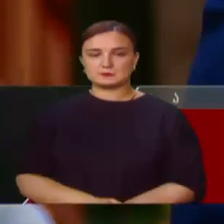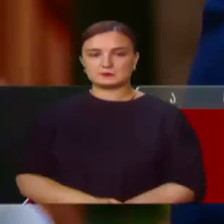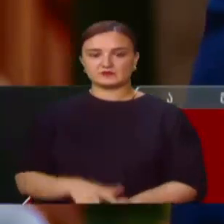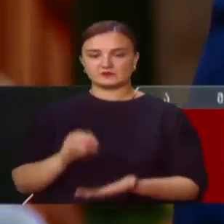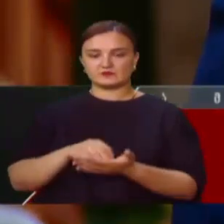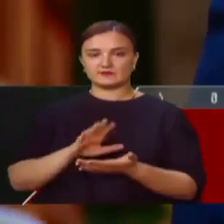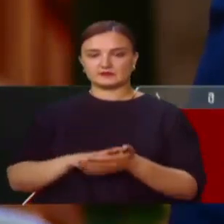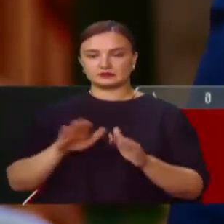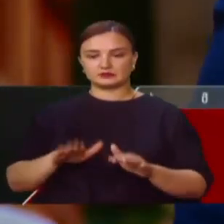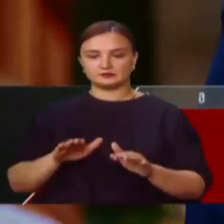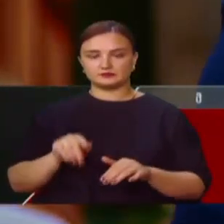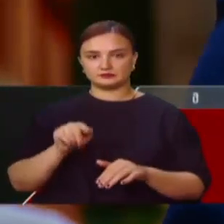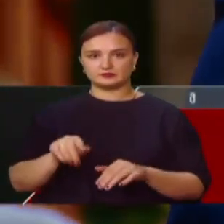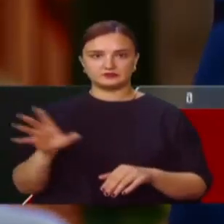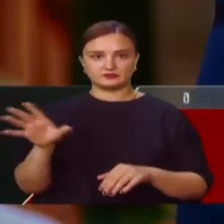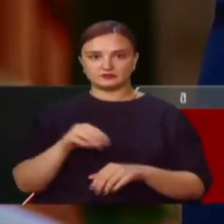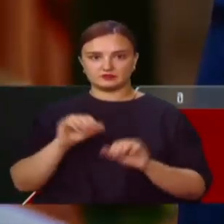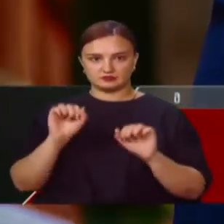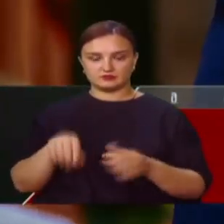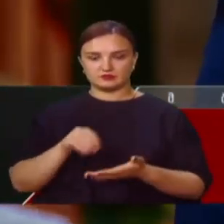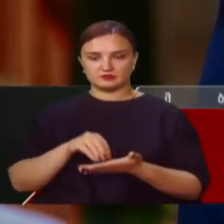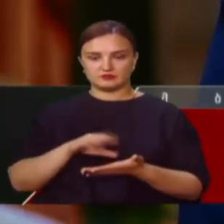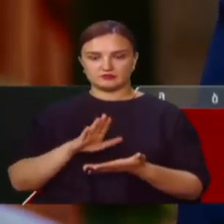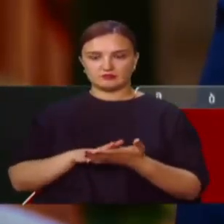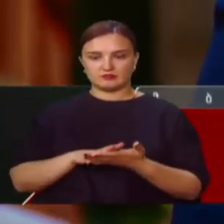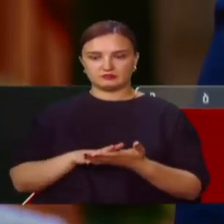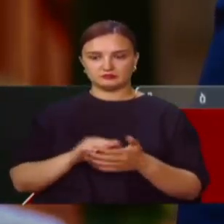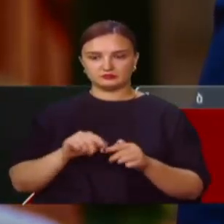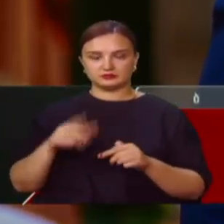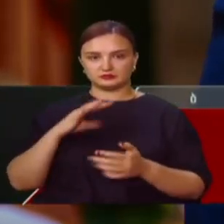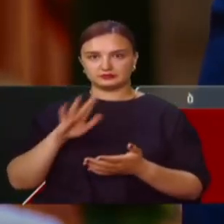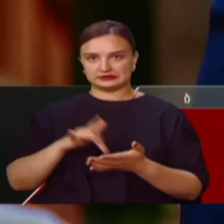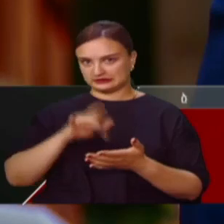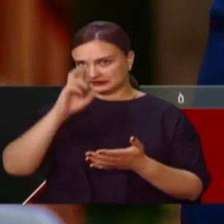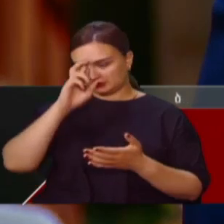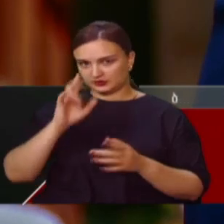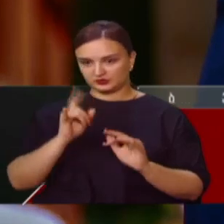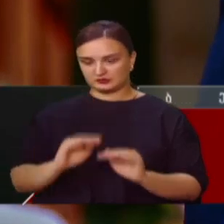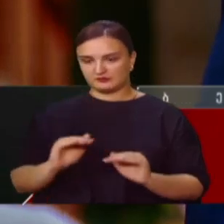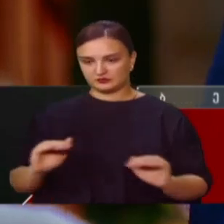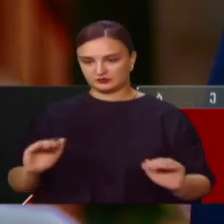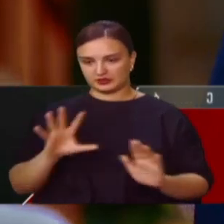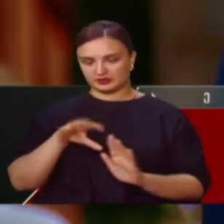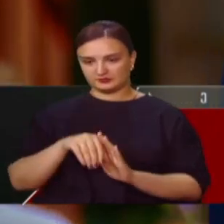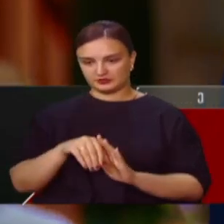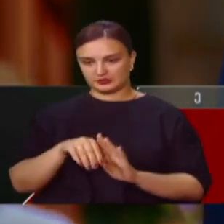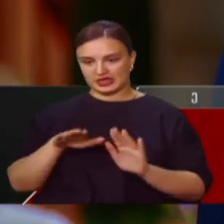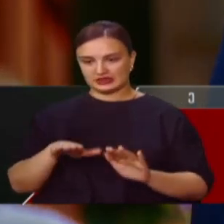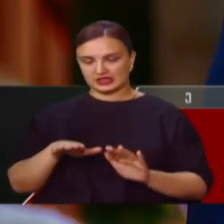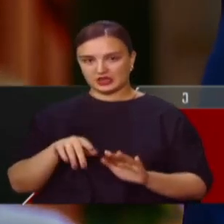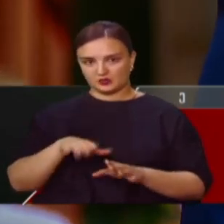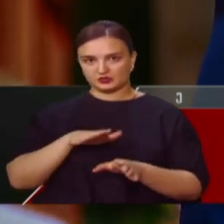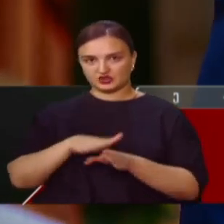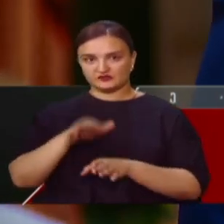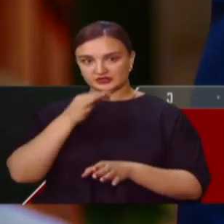Რეგისტრაციის ადგილის განურჩევლად ყველას შეუძლია რეგისტრაციის გავლა თბილისის საჯარო საბავშვო ბაღებში ადგილების